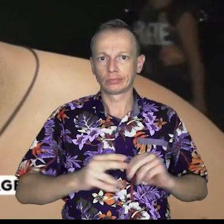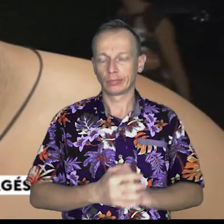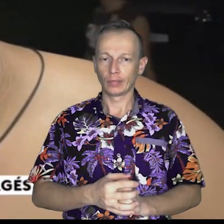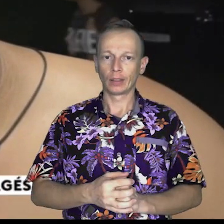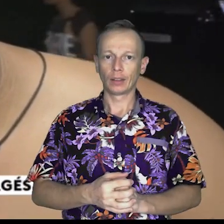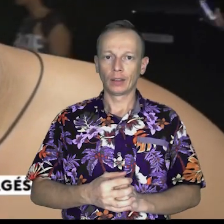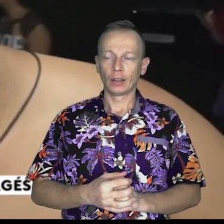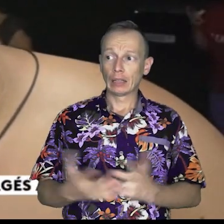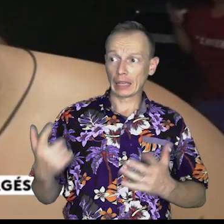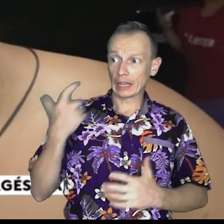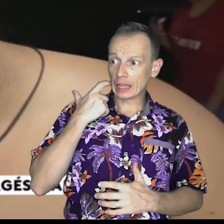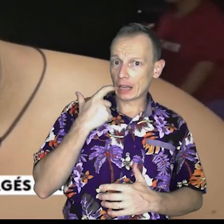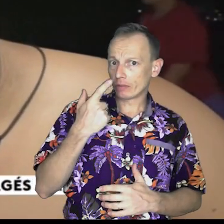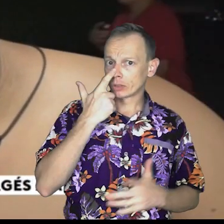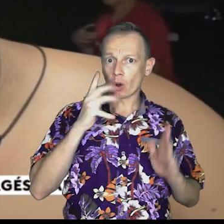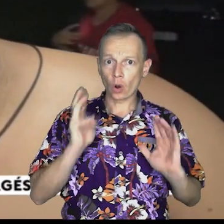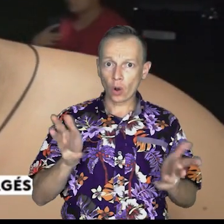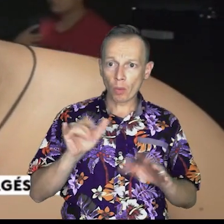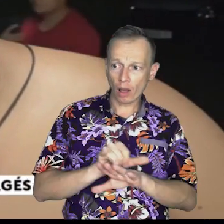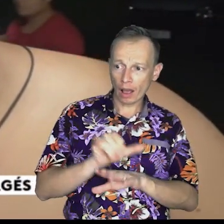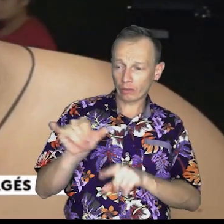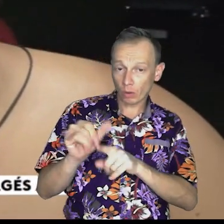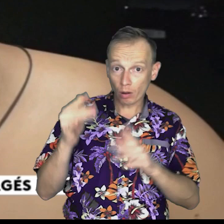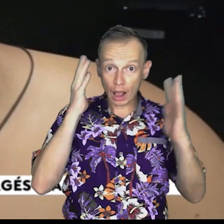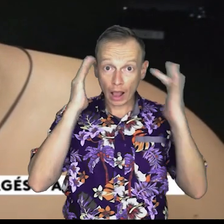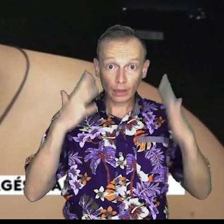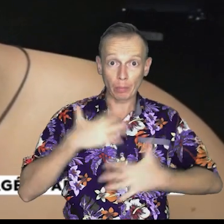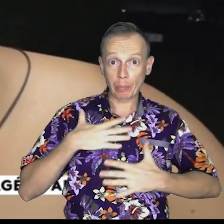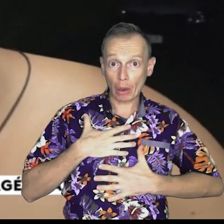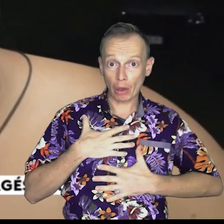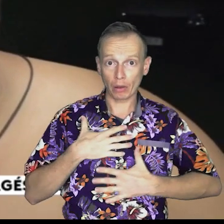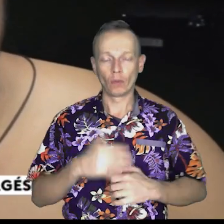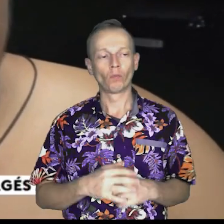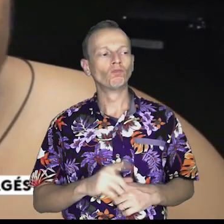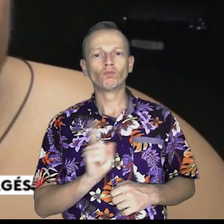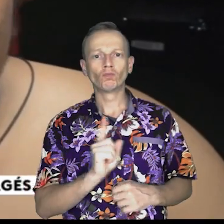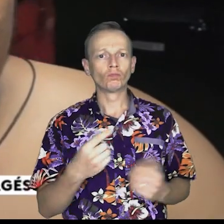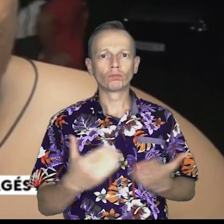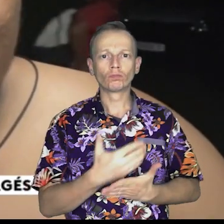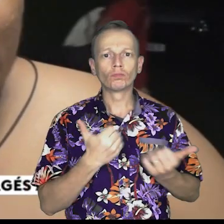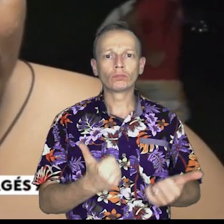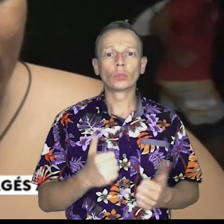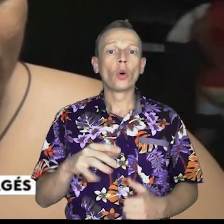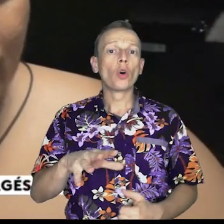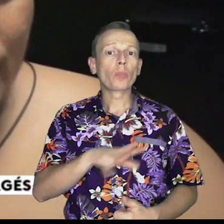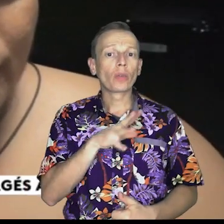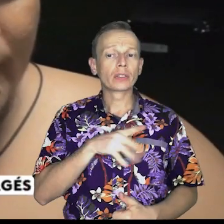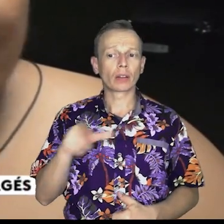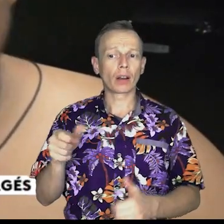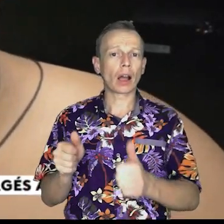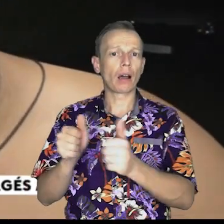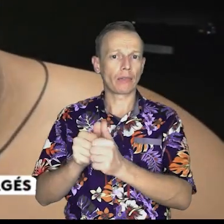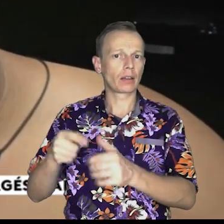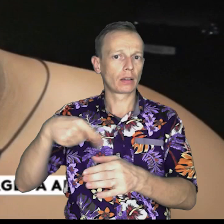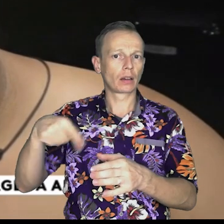réparations. Et comment ils étaient les élèves dans l'avion? Ils étaient paniqués? Non, tout s'est bien passé. On a eu le retour du